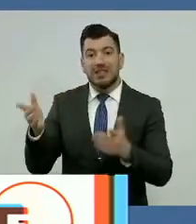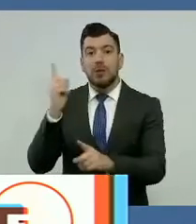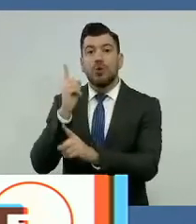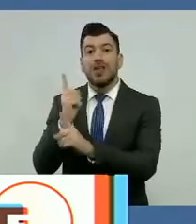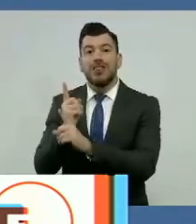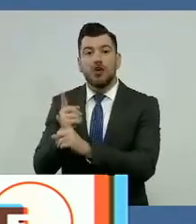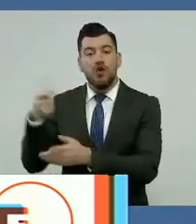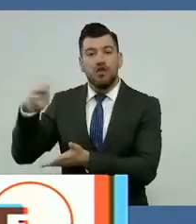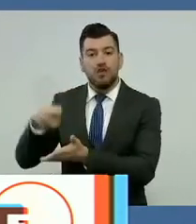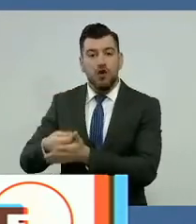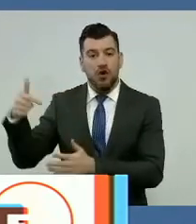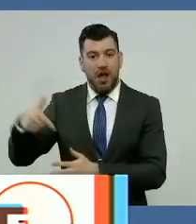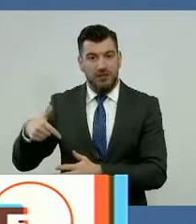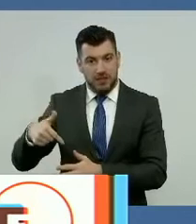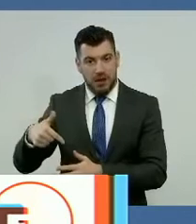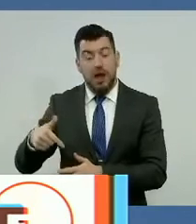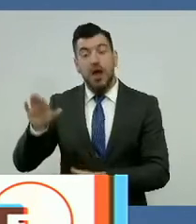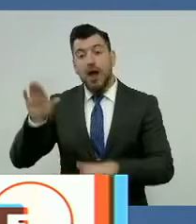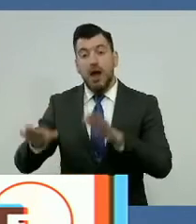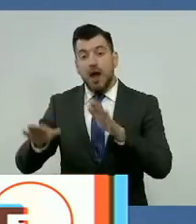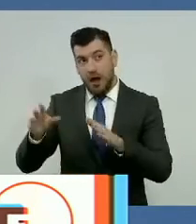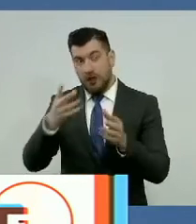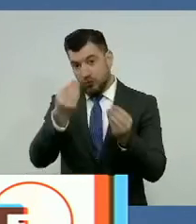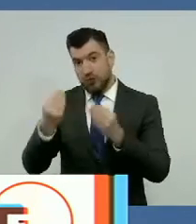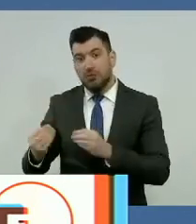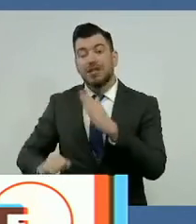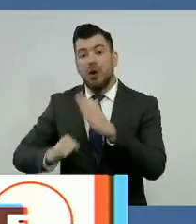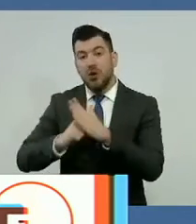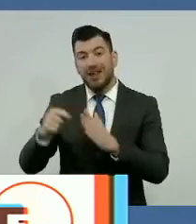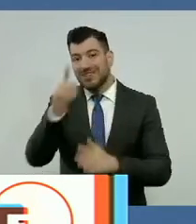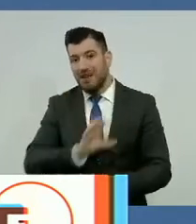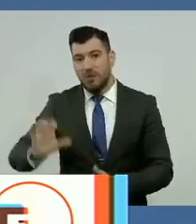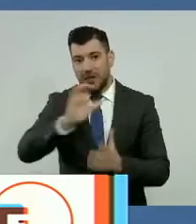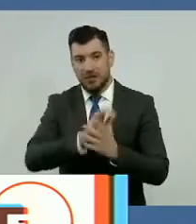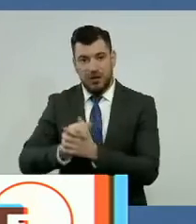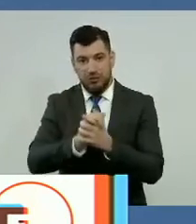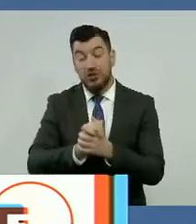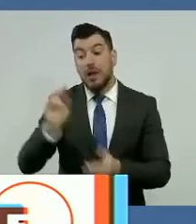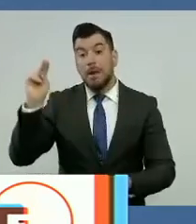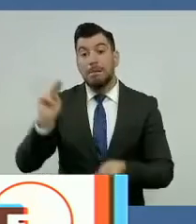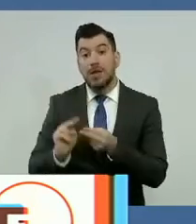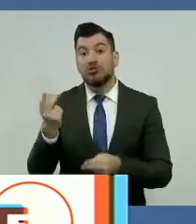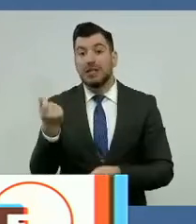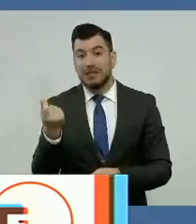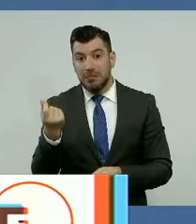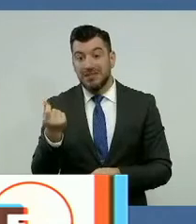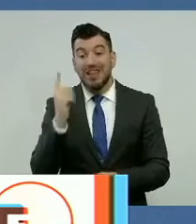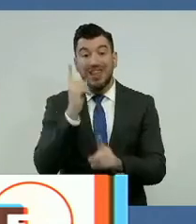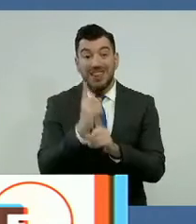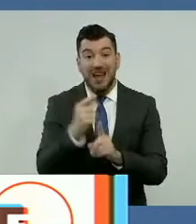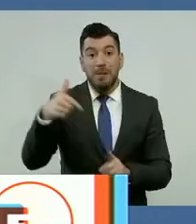με βάση τα θεσπιζόμενα όρια της Ευρωπαϊκής Ένωσης. Ενώ η μείωση της τιμής, ειδικά του πετρελαίου